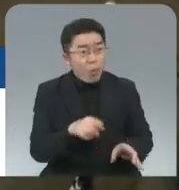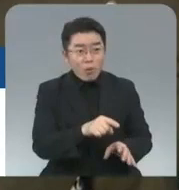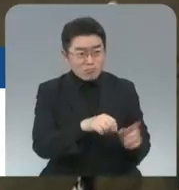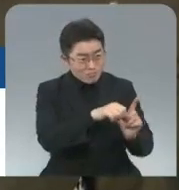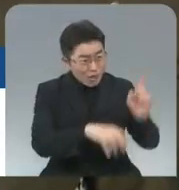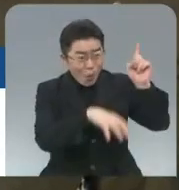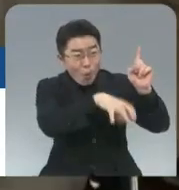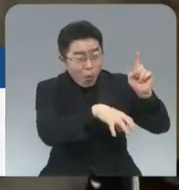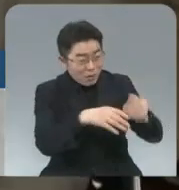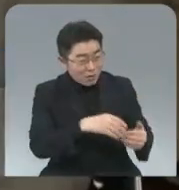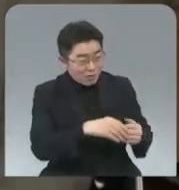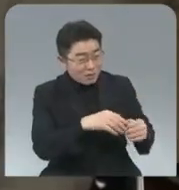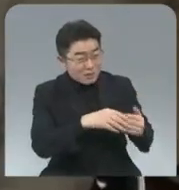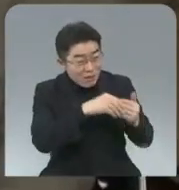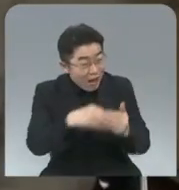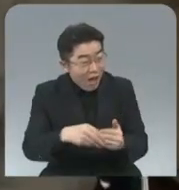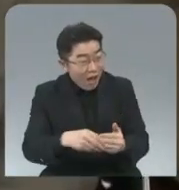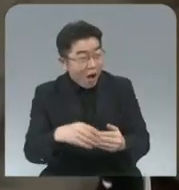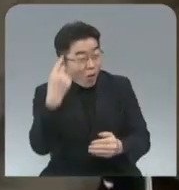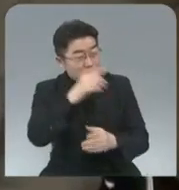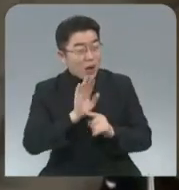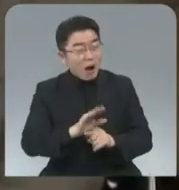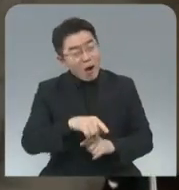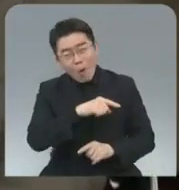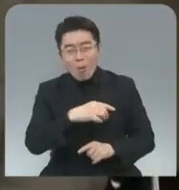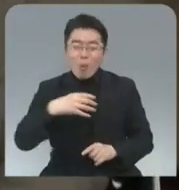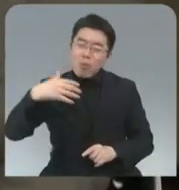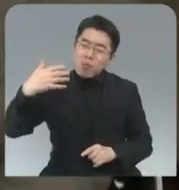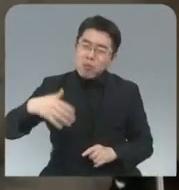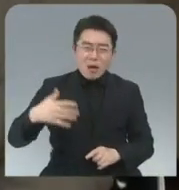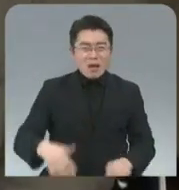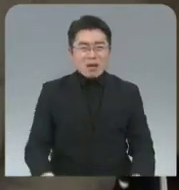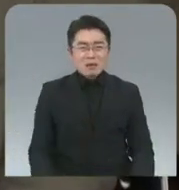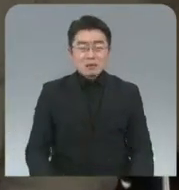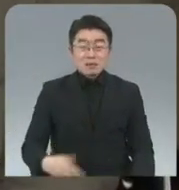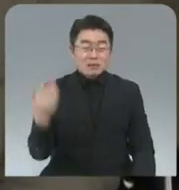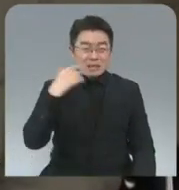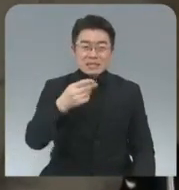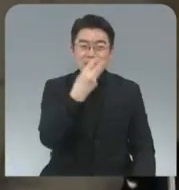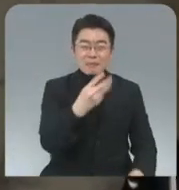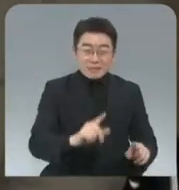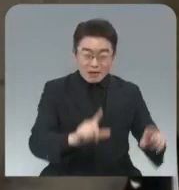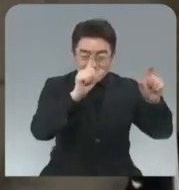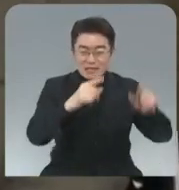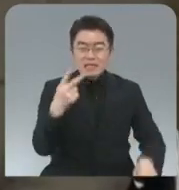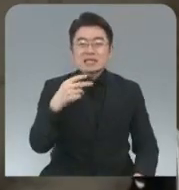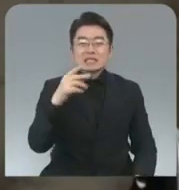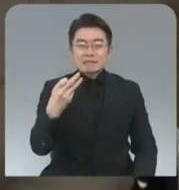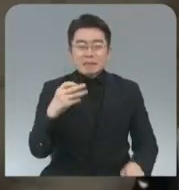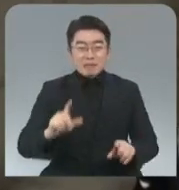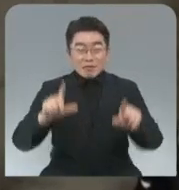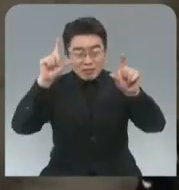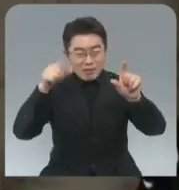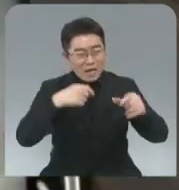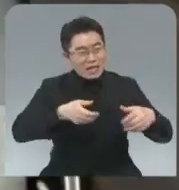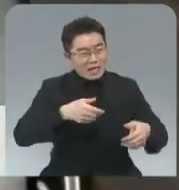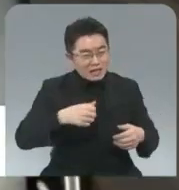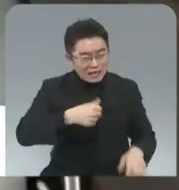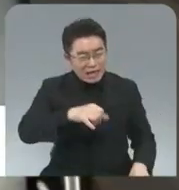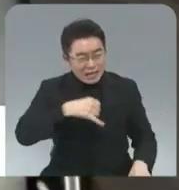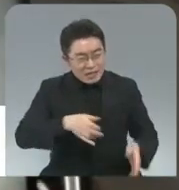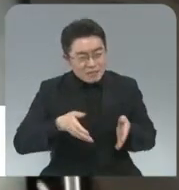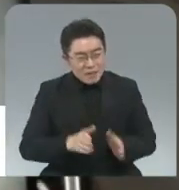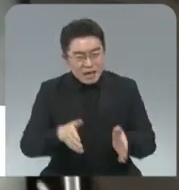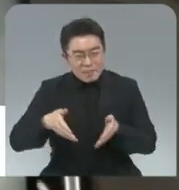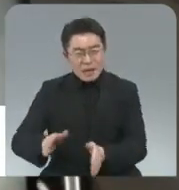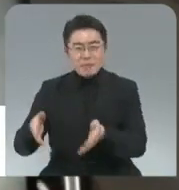được xem là một luật bất thành văn ở Bắc Triều Tiên nhằm bảo vệ đứa trẻ đó khỏi các mối uy hiếp như Bắt Cóc hay ám sát một người đào tạo miền Bắc cho